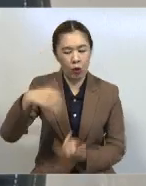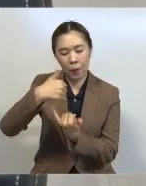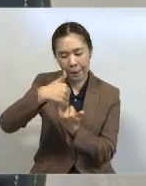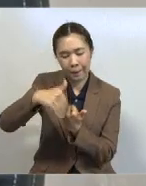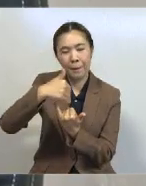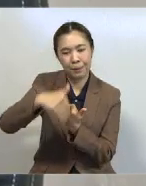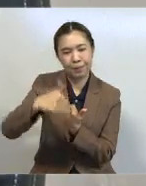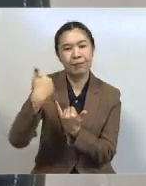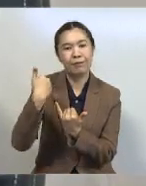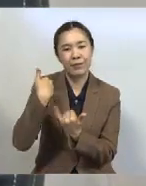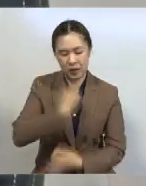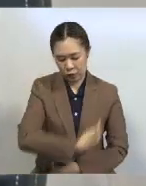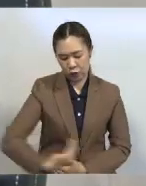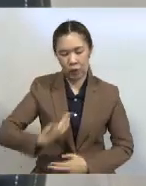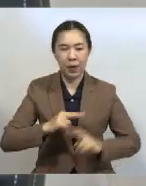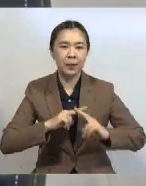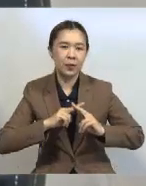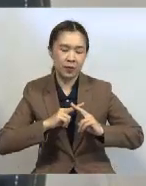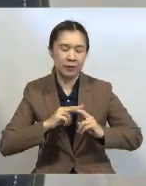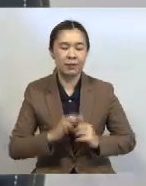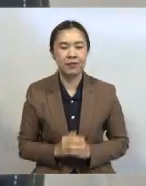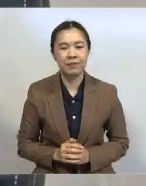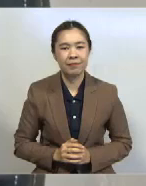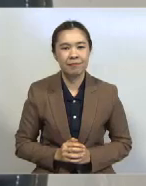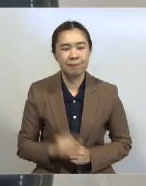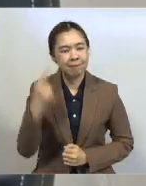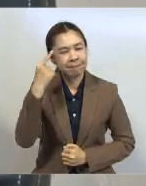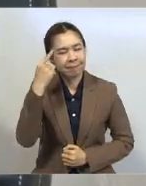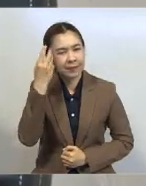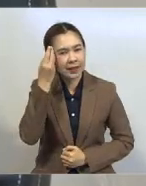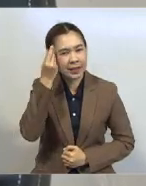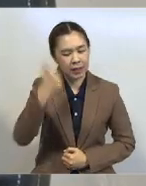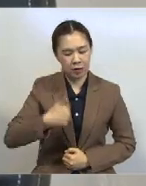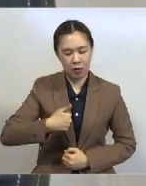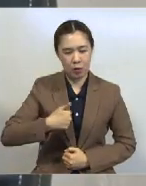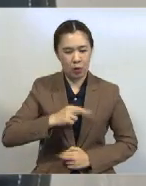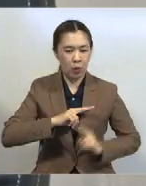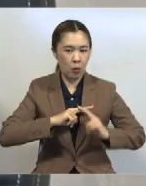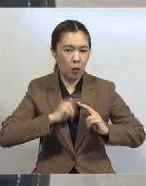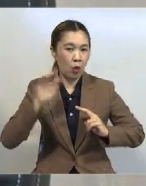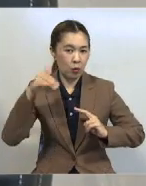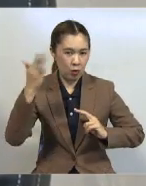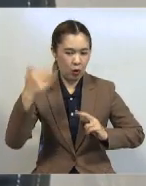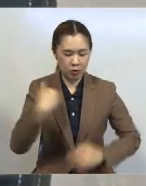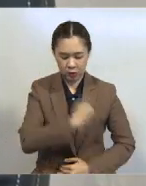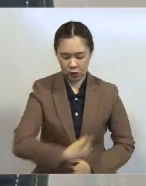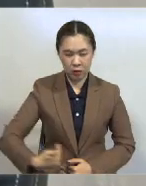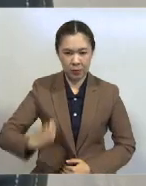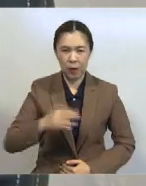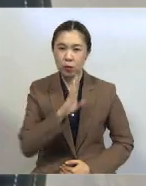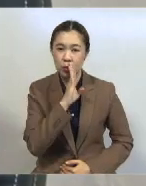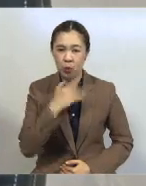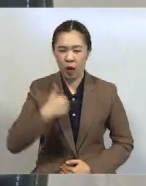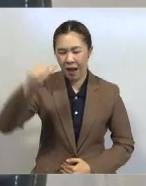นะครับสุขภาพนะครับซึ่งผมก็คิดว่าเอาเรื่องสุขภาพมาเป็นหลักด้วยนะครับเพราะว่าถ้าผมแย่เนี่ย